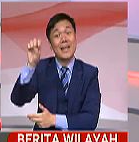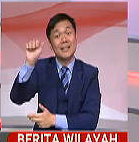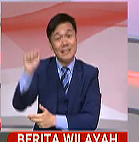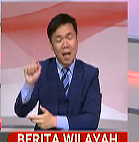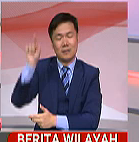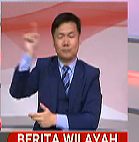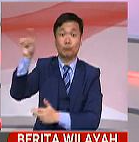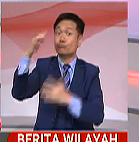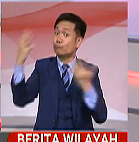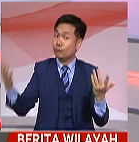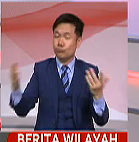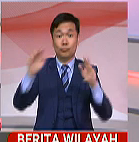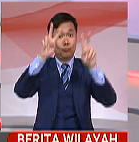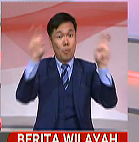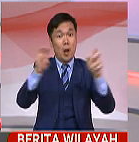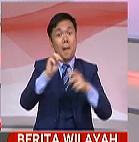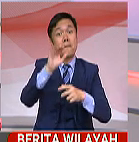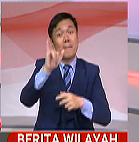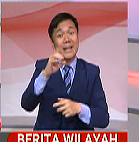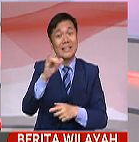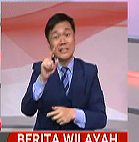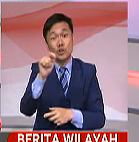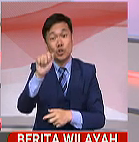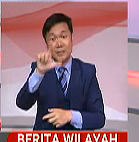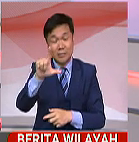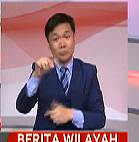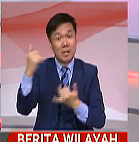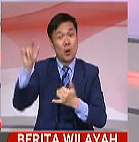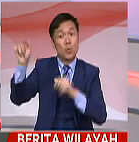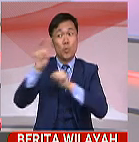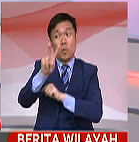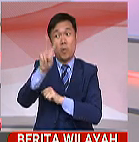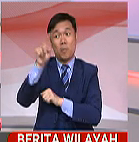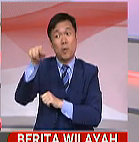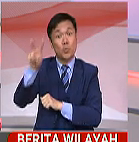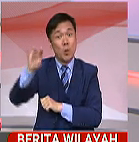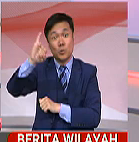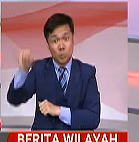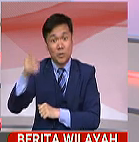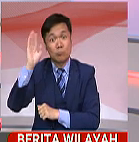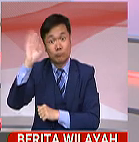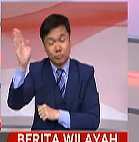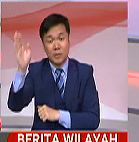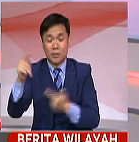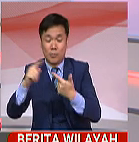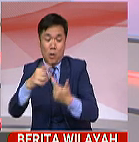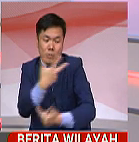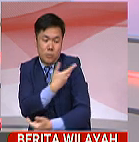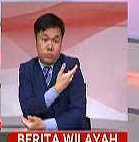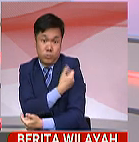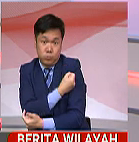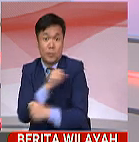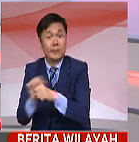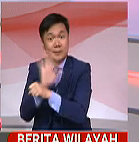terima reaksi positif dan kerajaan negeri sasar 2.2 juta penduduk yang layak terima vaksin COVID-19